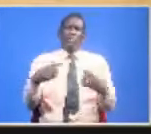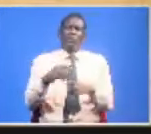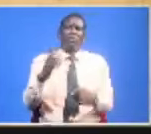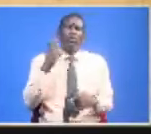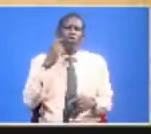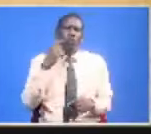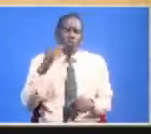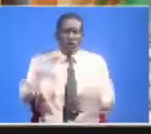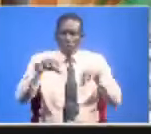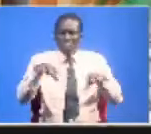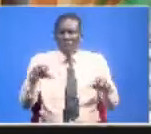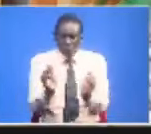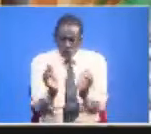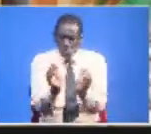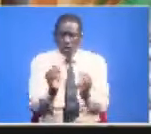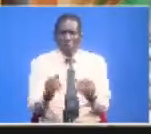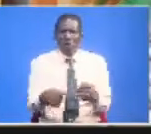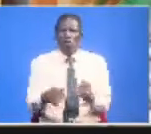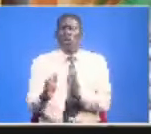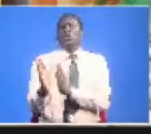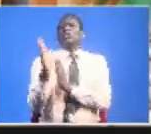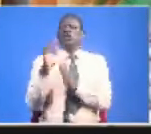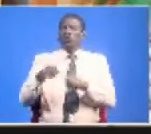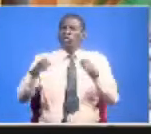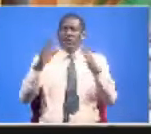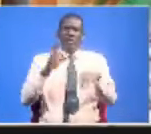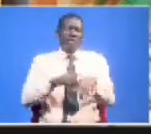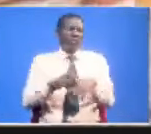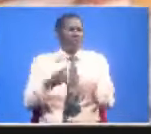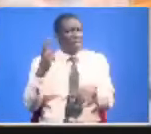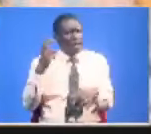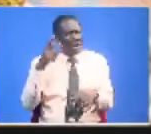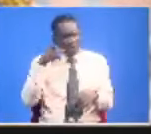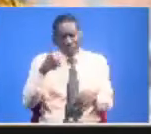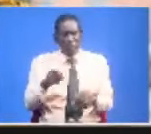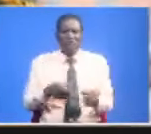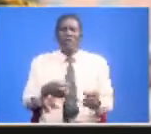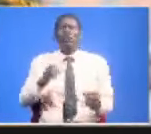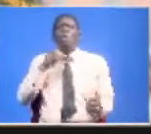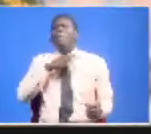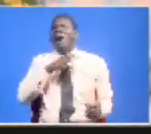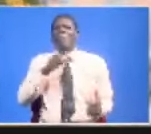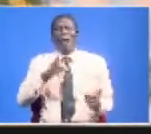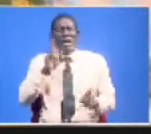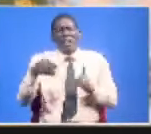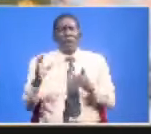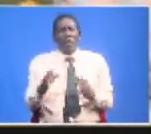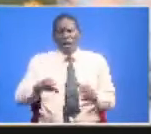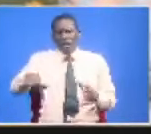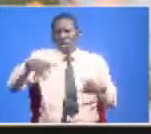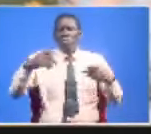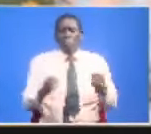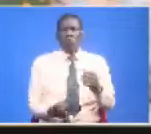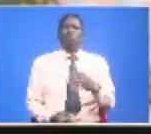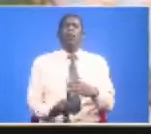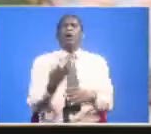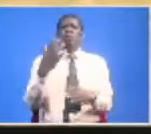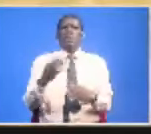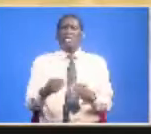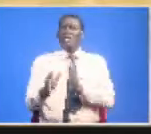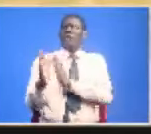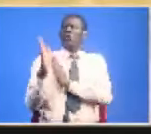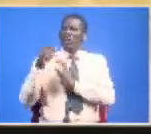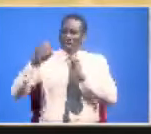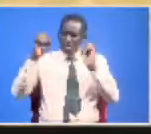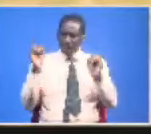hilo ambalo ni ndogo. Walinzi walipowasikia walipiga nduru na mayowe, nduru iliyoamsha wenyeji. Security haiko huku tu